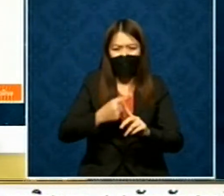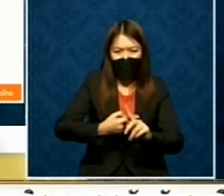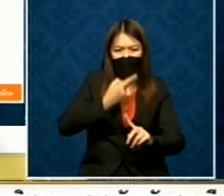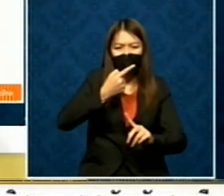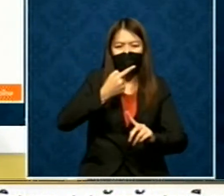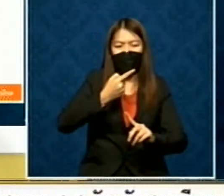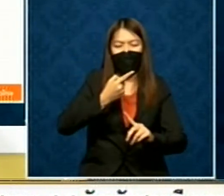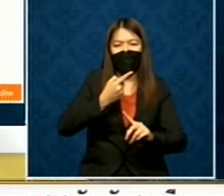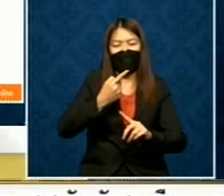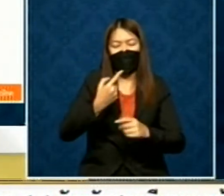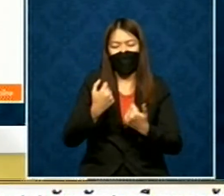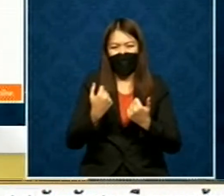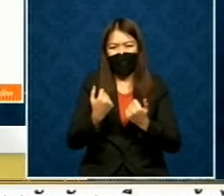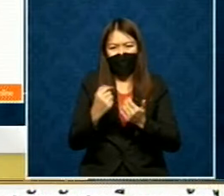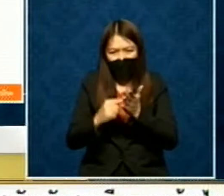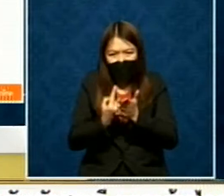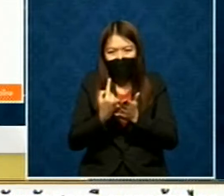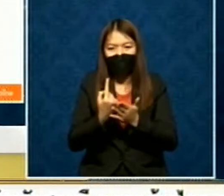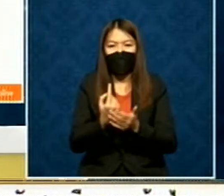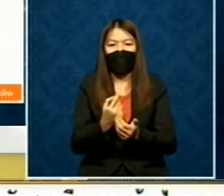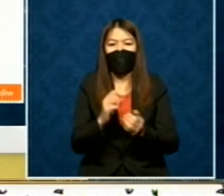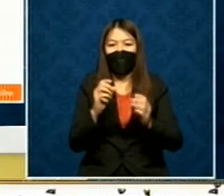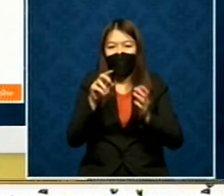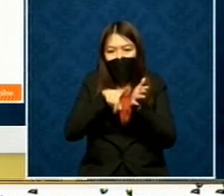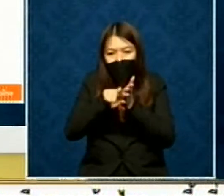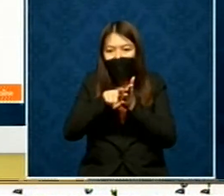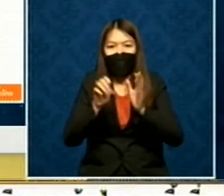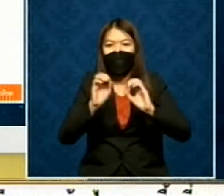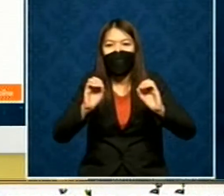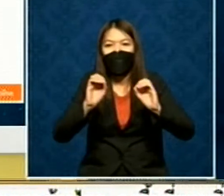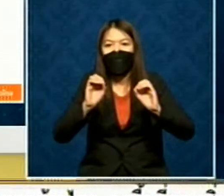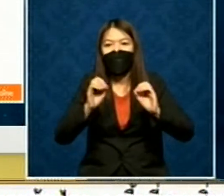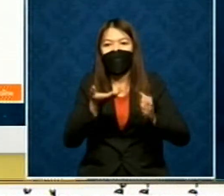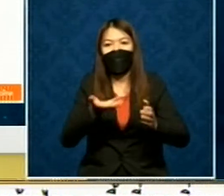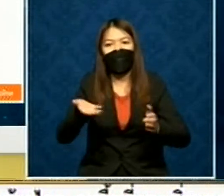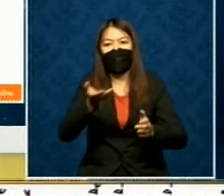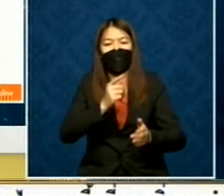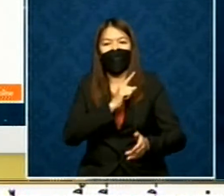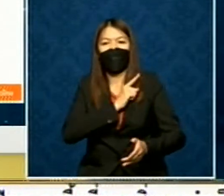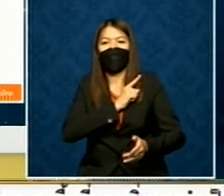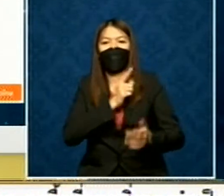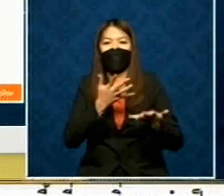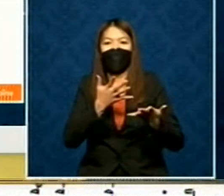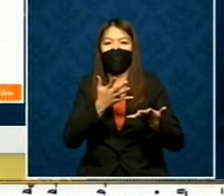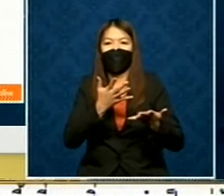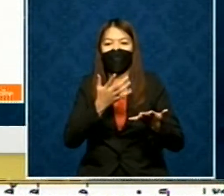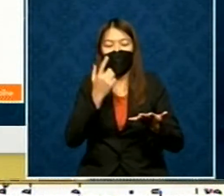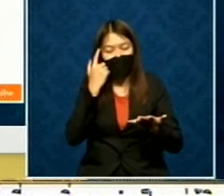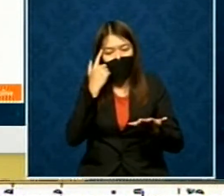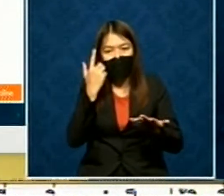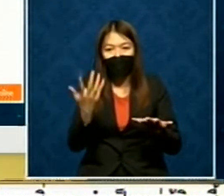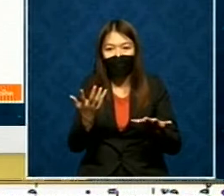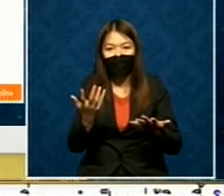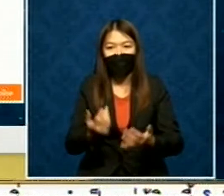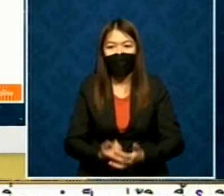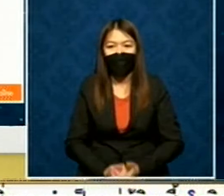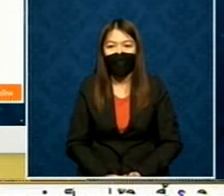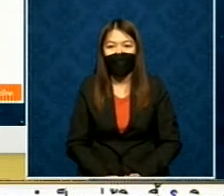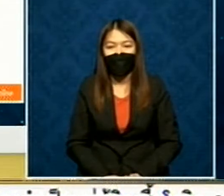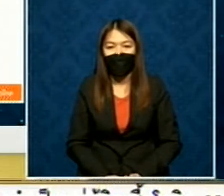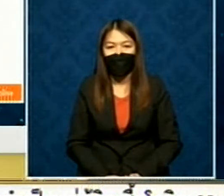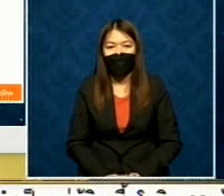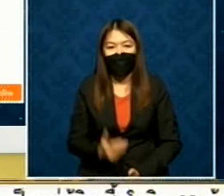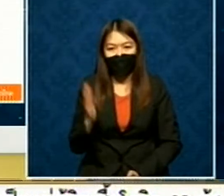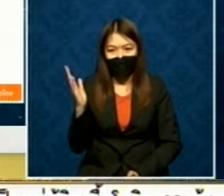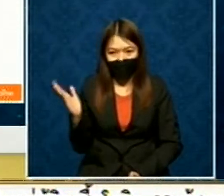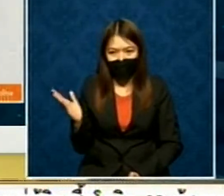จนหมูพังทนาไปขนาดนี้ท่ยบไมมี ASF เรื่องนี้ทำไมแลวปิดชอบ ผมกไมรจะพูดยไแล้วสไล